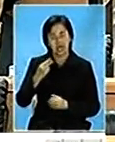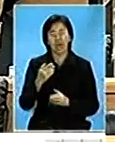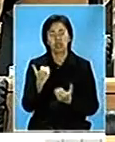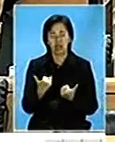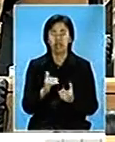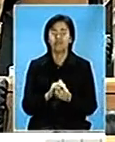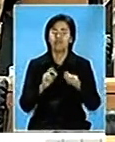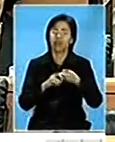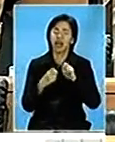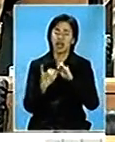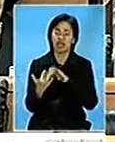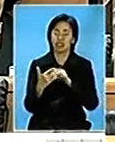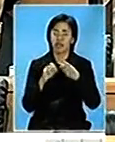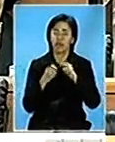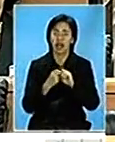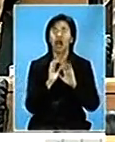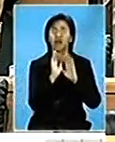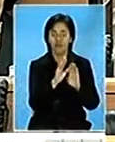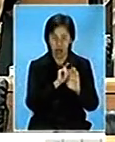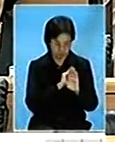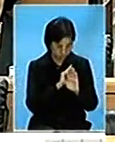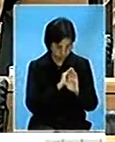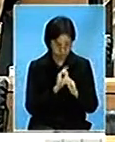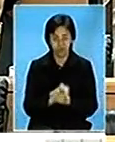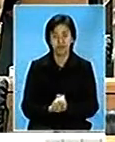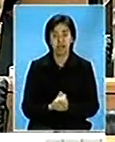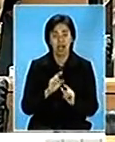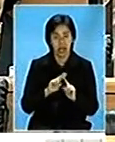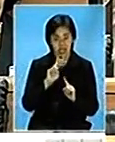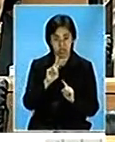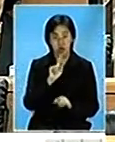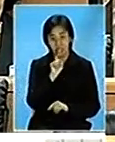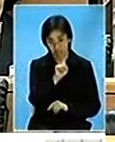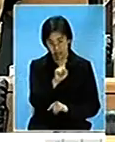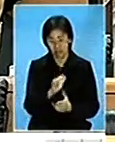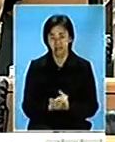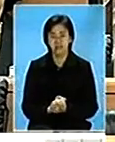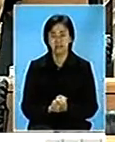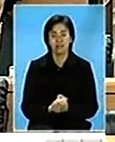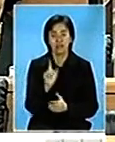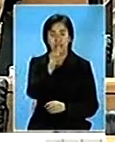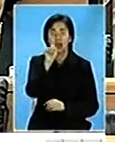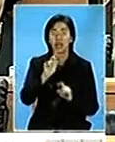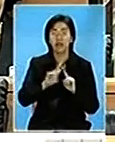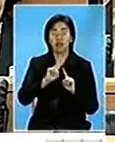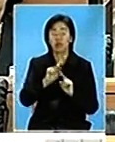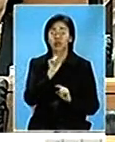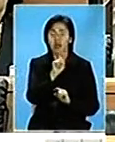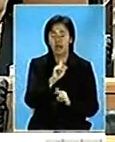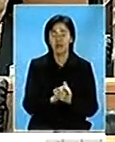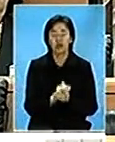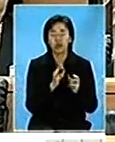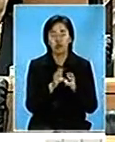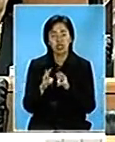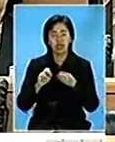หมายก็ขอฝากไว้เป็นข้อสังเกตด้วยในคำถามที่สองนะคะที่จะถามว่ารัฐบาลมีมาตรการในการแ